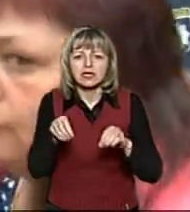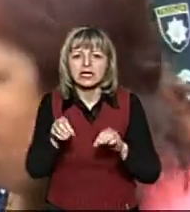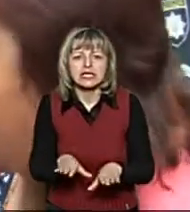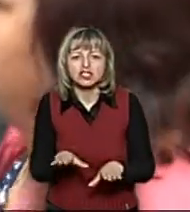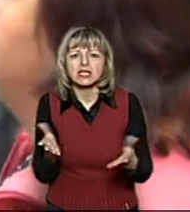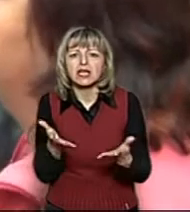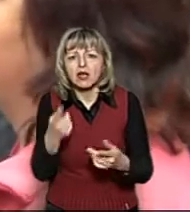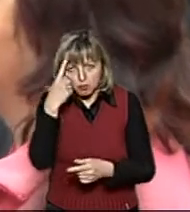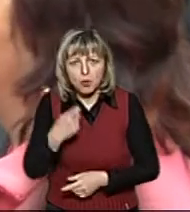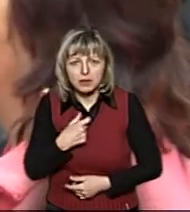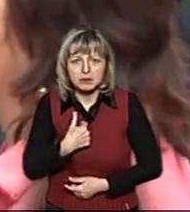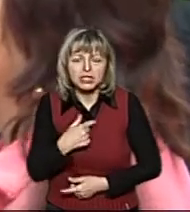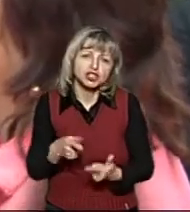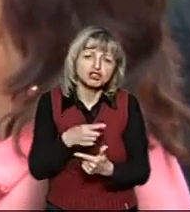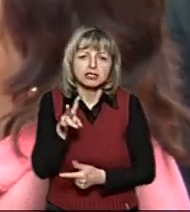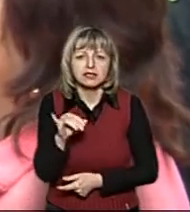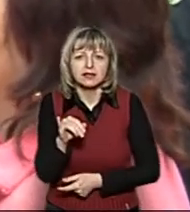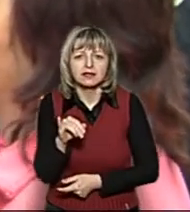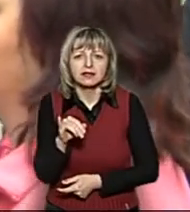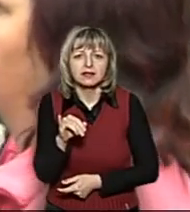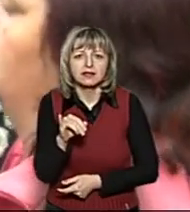тому. Ви попередили мене чи ні?